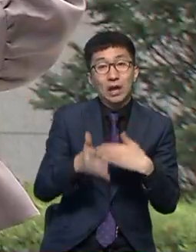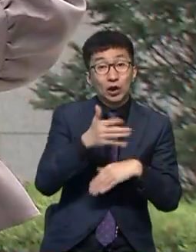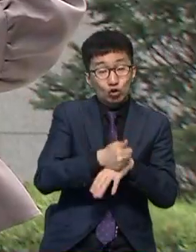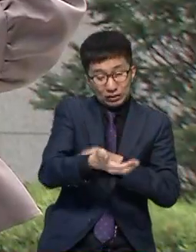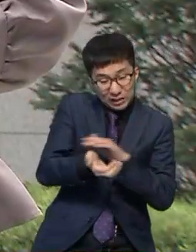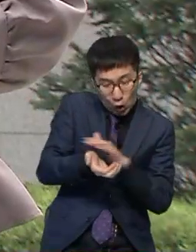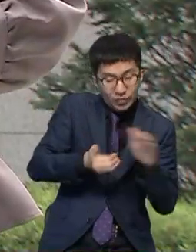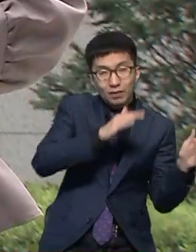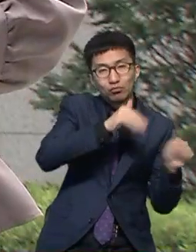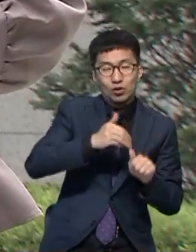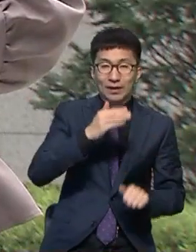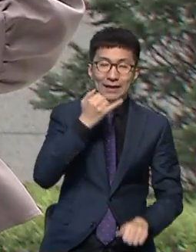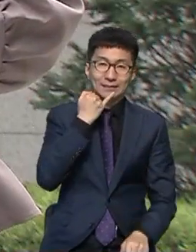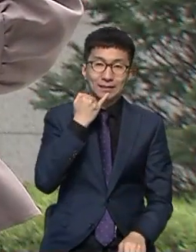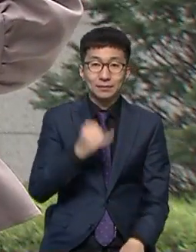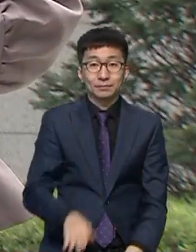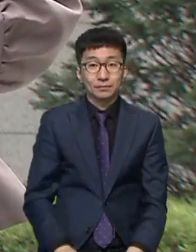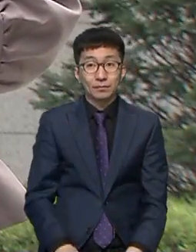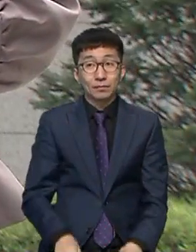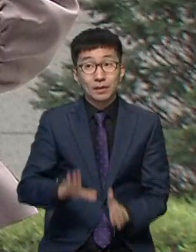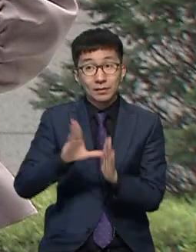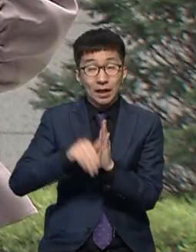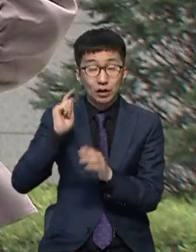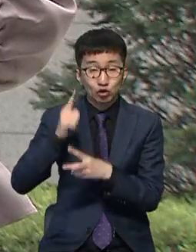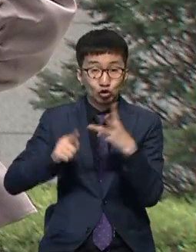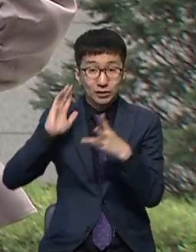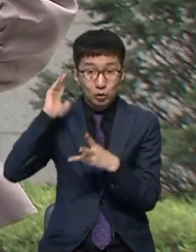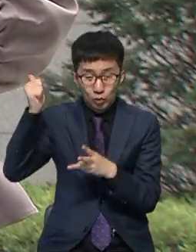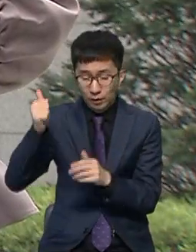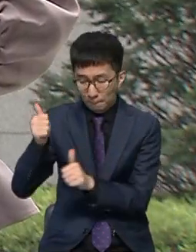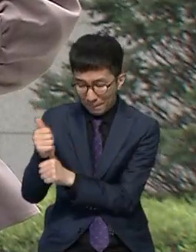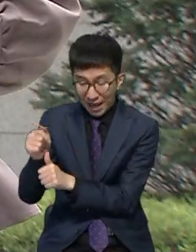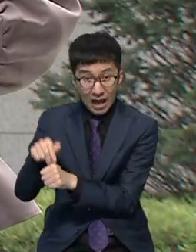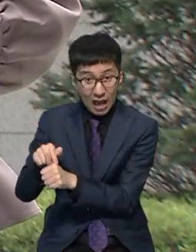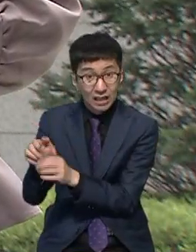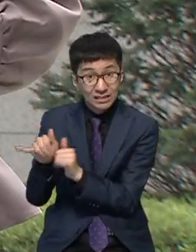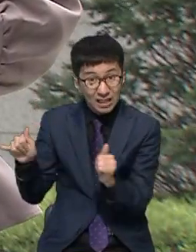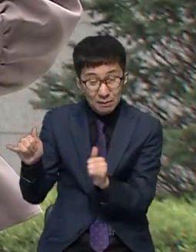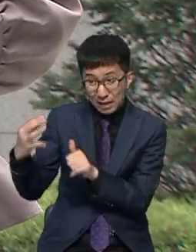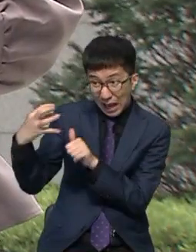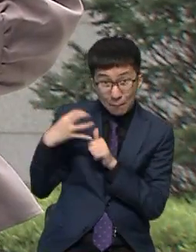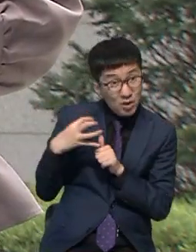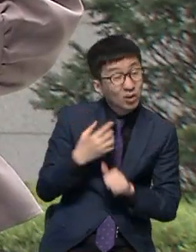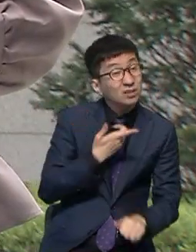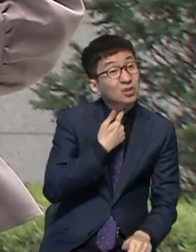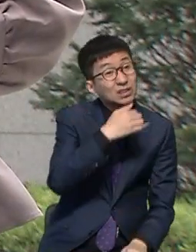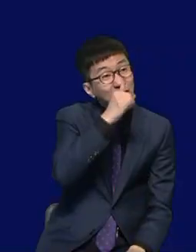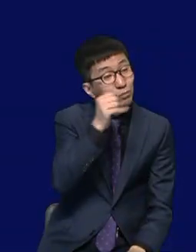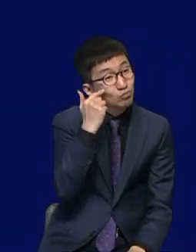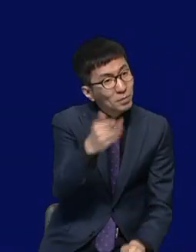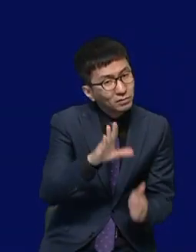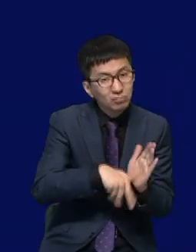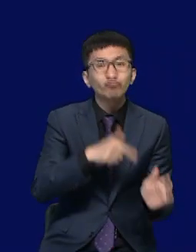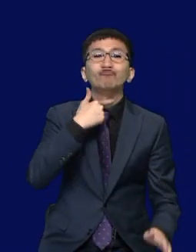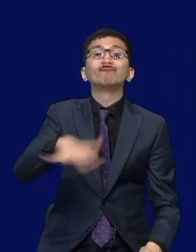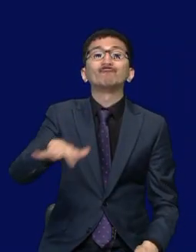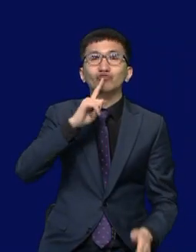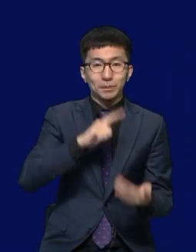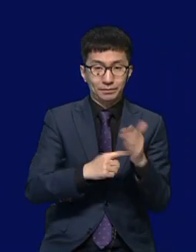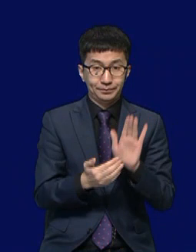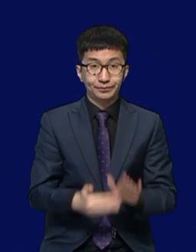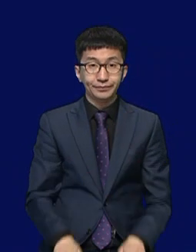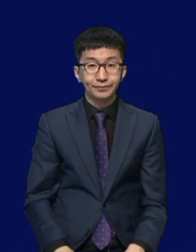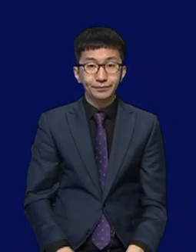경찰은 이번 수사 과정에서 이른바 윤핵관 인사가 압력을 넣었다는 의혹에 대해 강하게 부인했습니다.